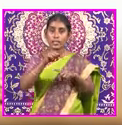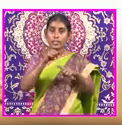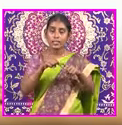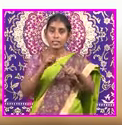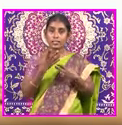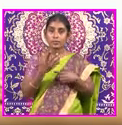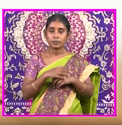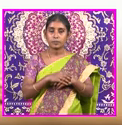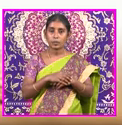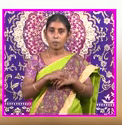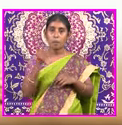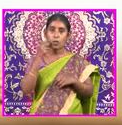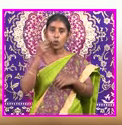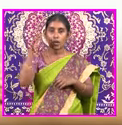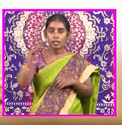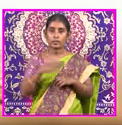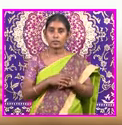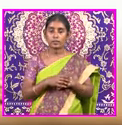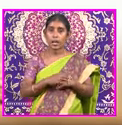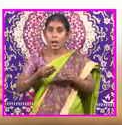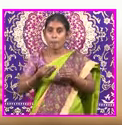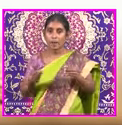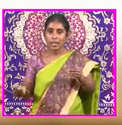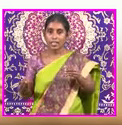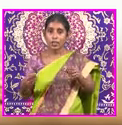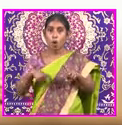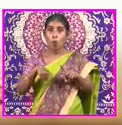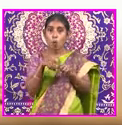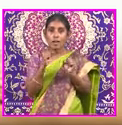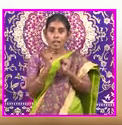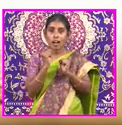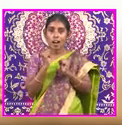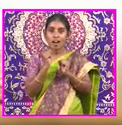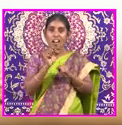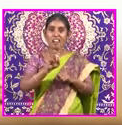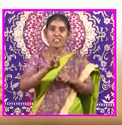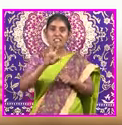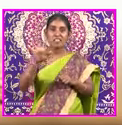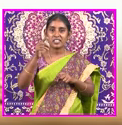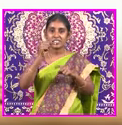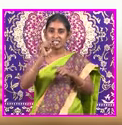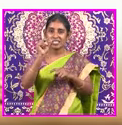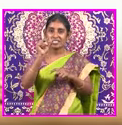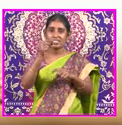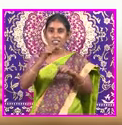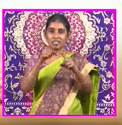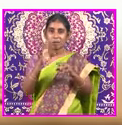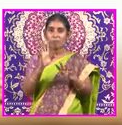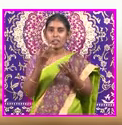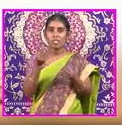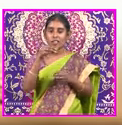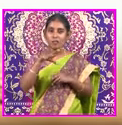உள்ள கொடைக்கானல் மலைப்பகுதியில் வெறும் 25 டிகிரி செல்சியஸ் மட்டும்தான் பதிவாகுது. இதற்கு என்ன காரணம்னு கேட்டிங்கன்னா,